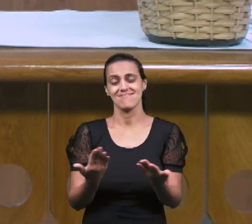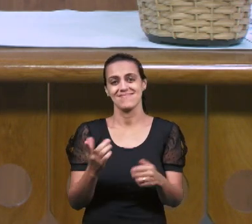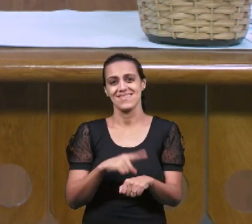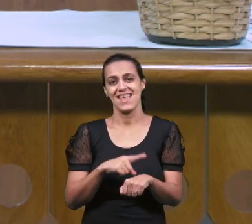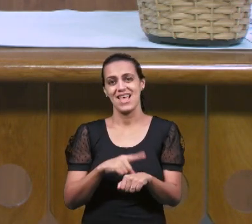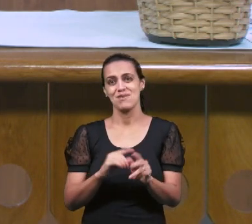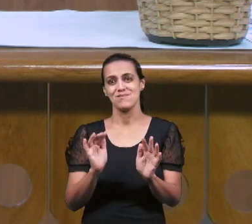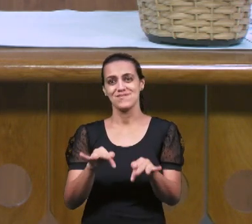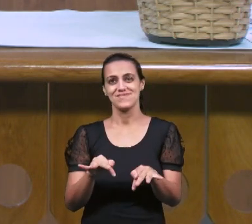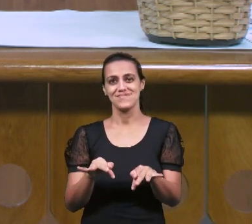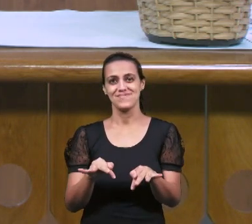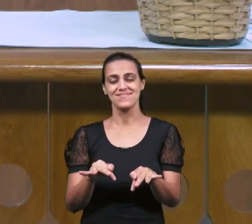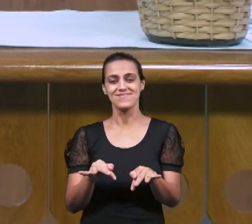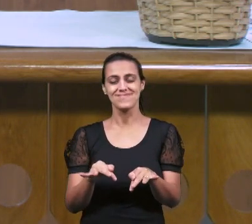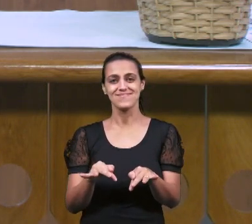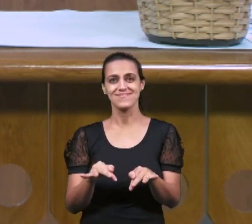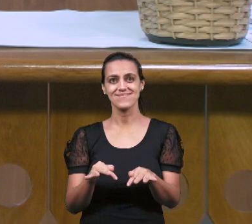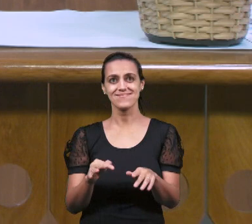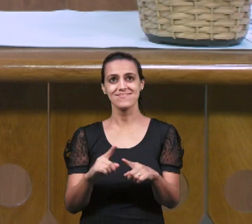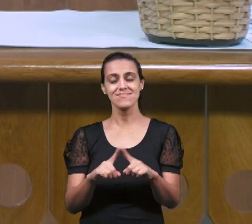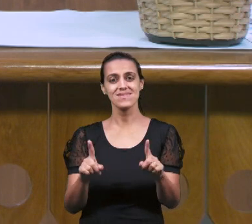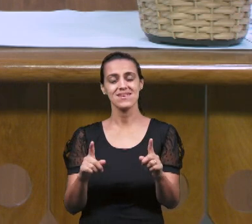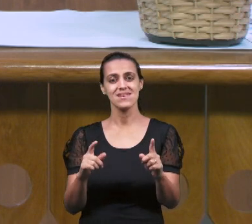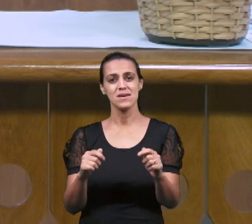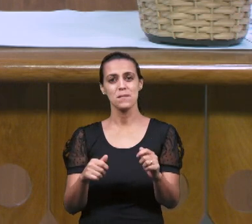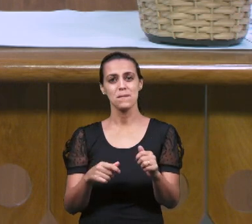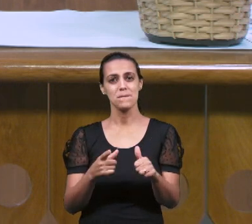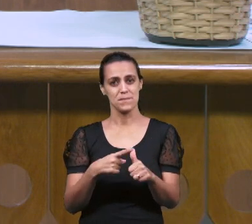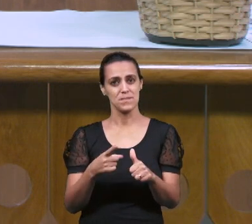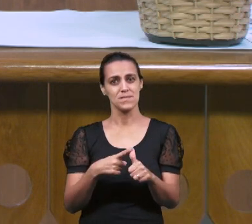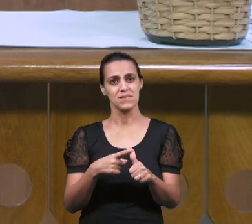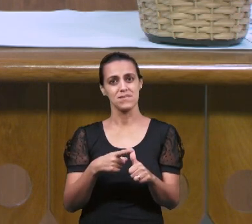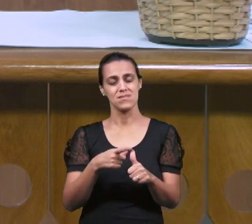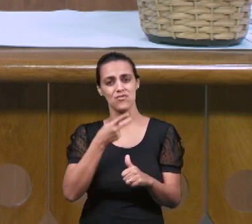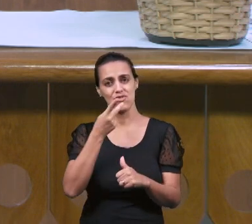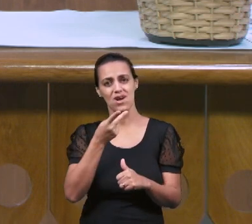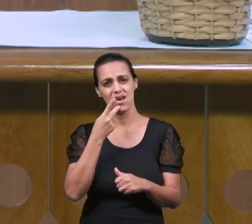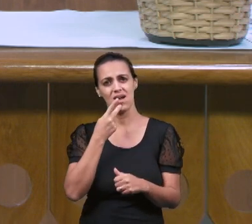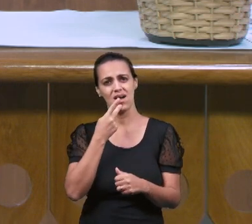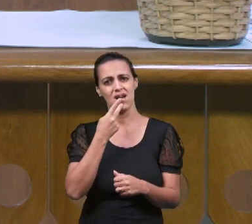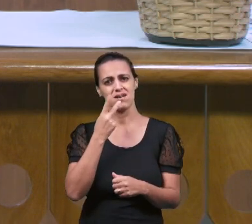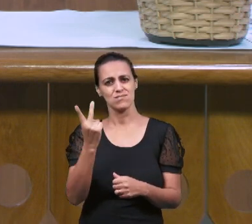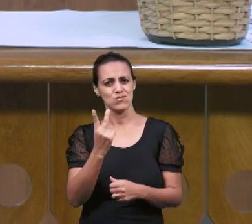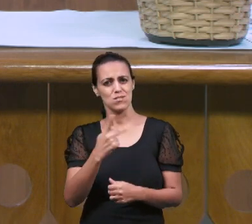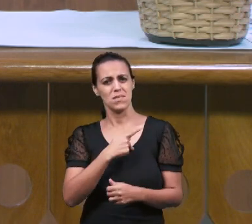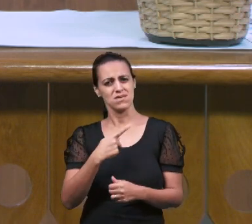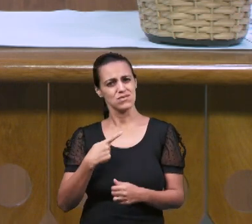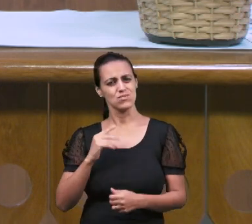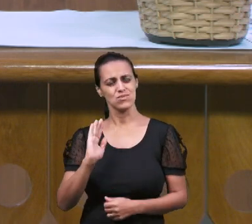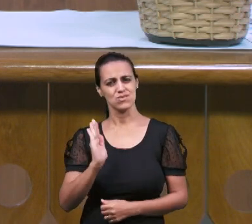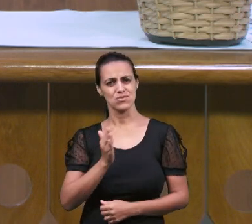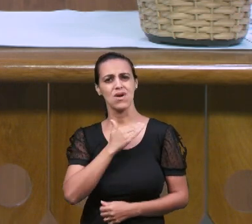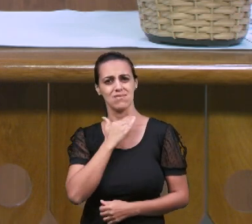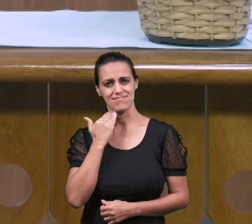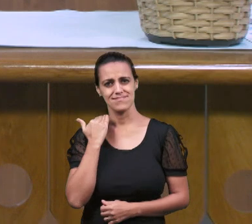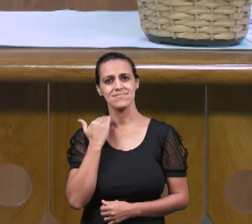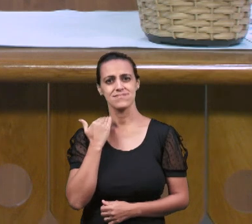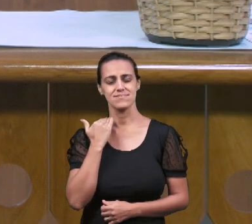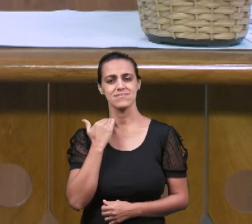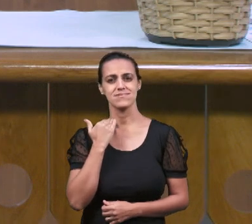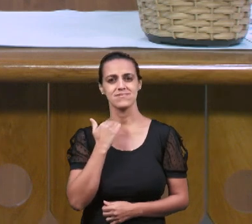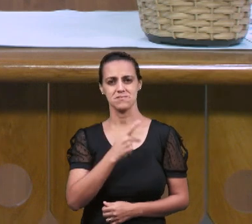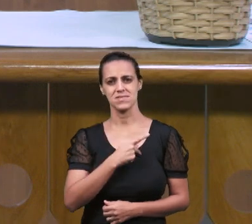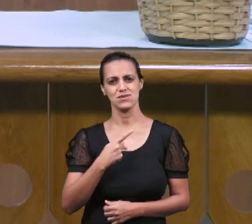déjà terminé, mais nous voulons d'abord parler à propos des frères qui sont partis vers